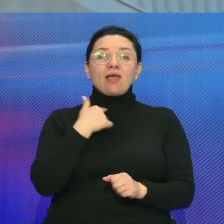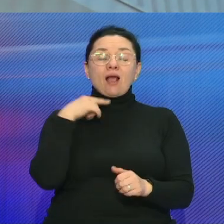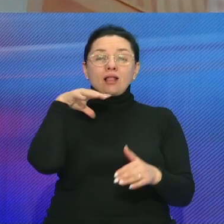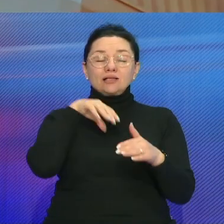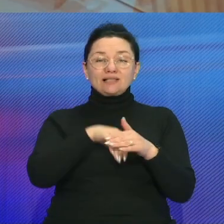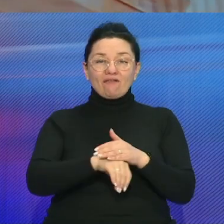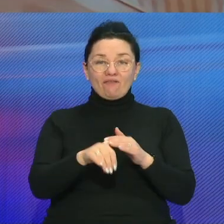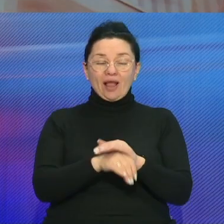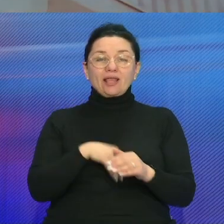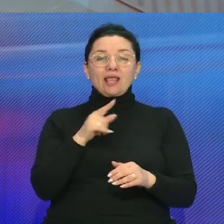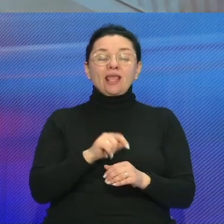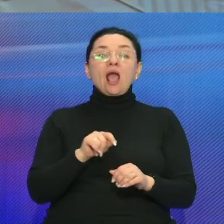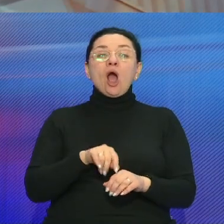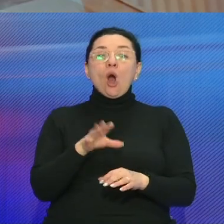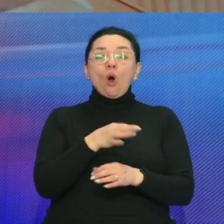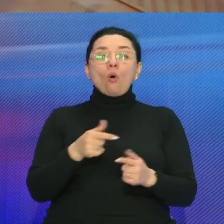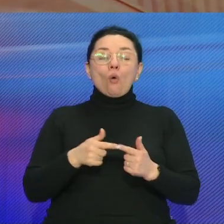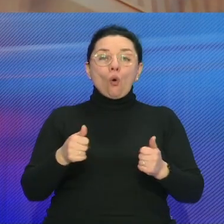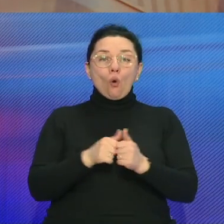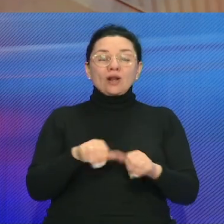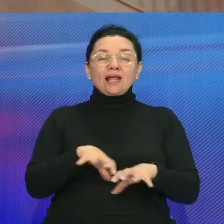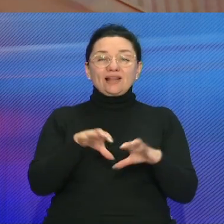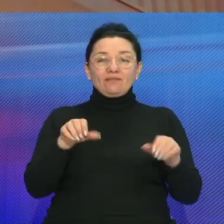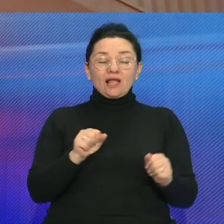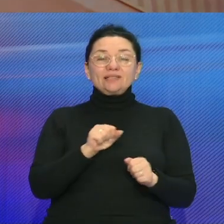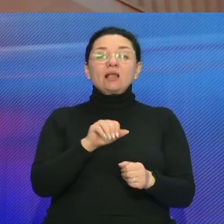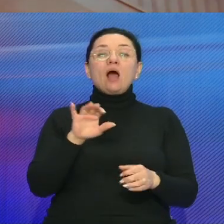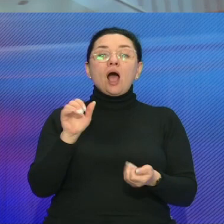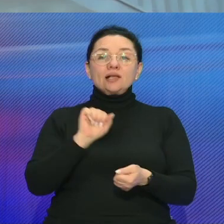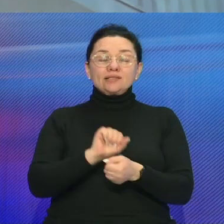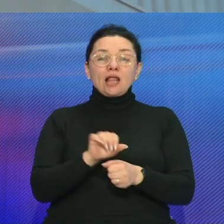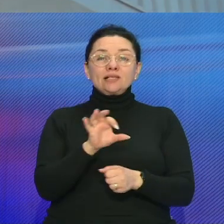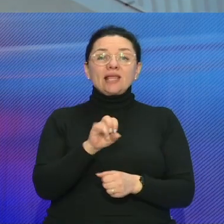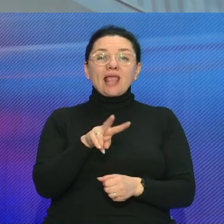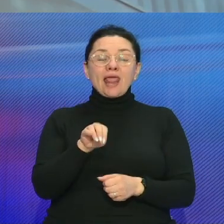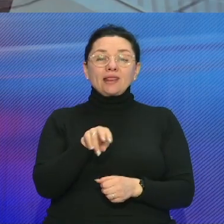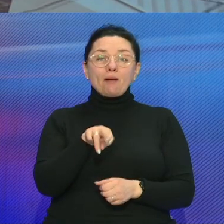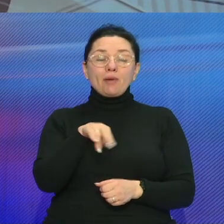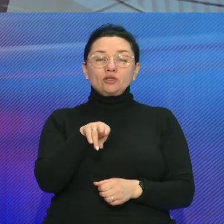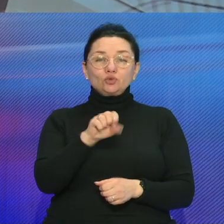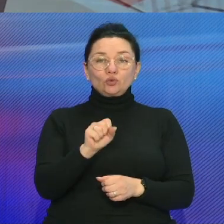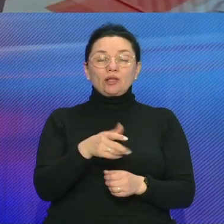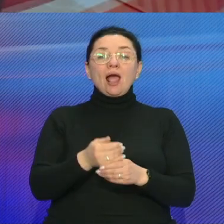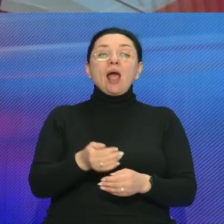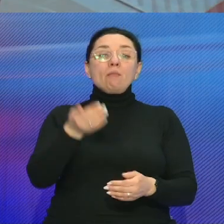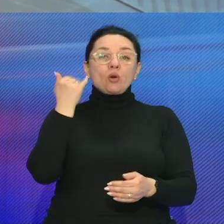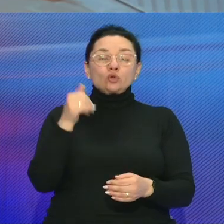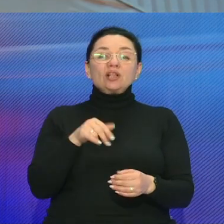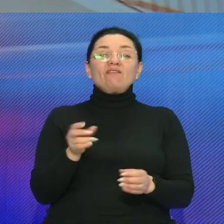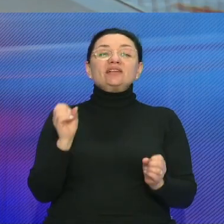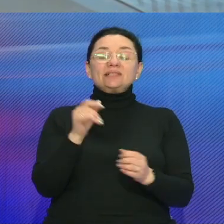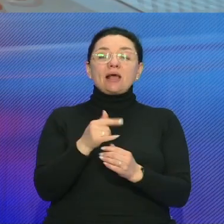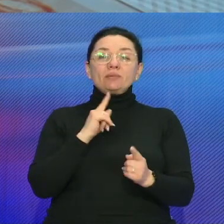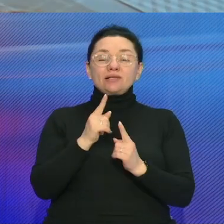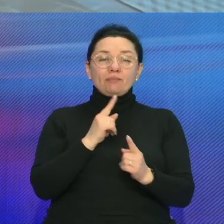представительного органа Улады заховала за собой Алена Пасюта, керавник облсовета депутатов по переднему скликанию. Ее